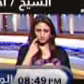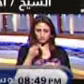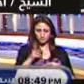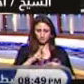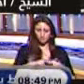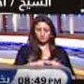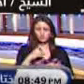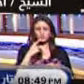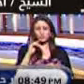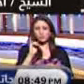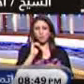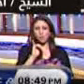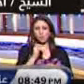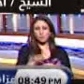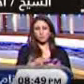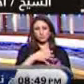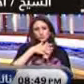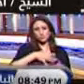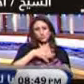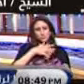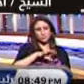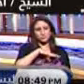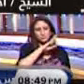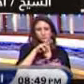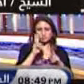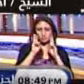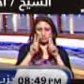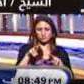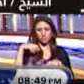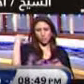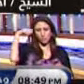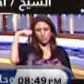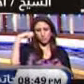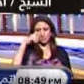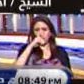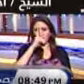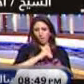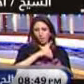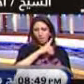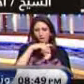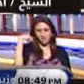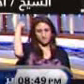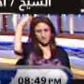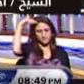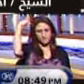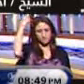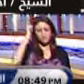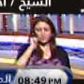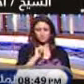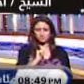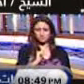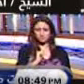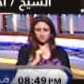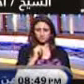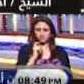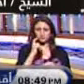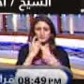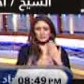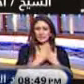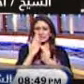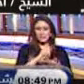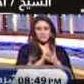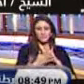الدعوة. أيضا كثير من الأئمة ترى أن وزارة الأوقاف من 6 شهور ما عملتش شيء جديد، أي مشروعات